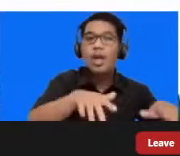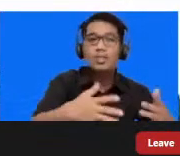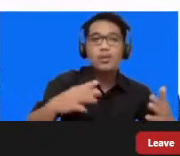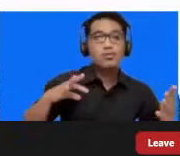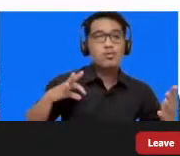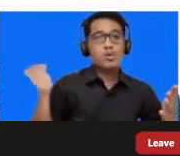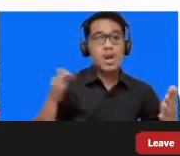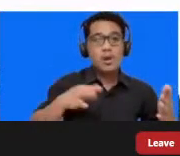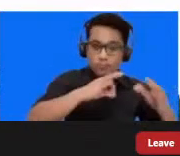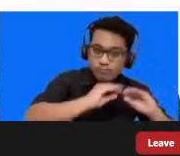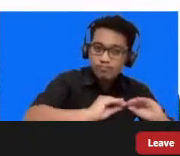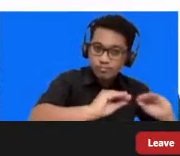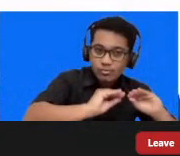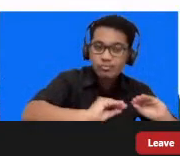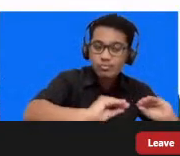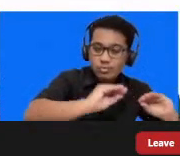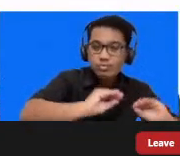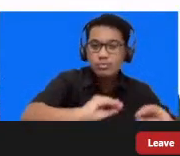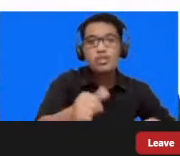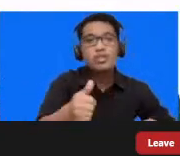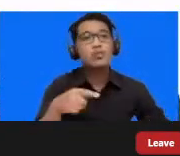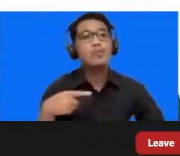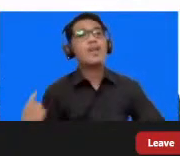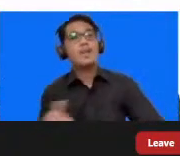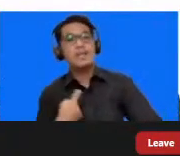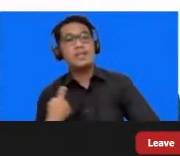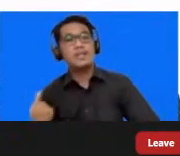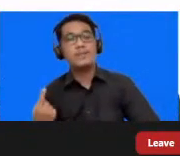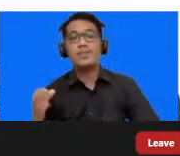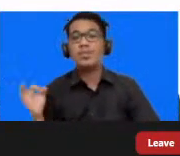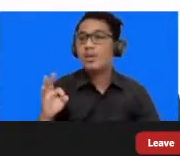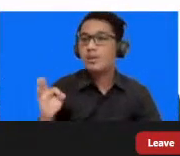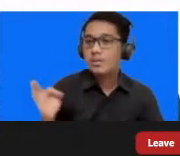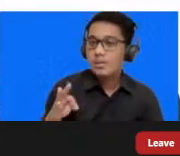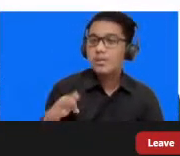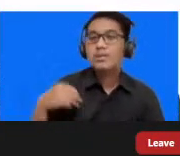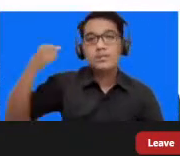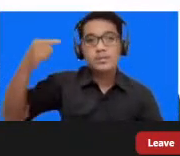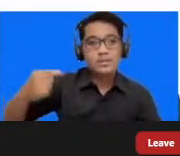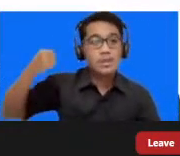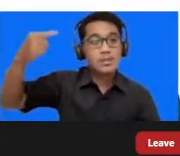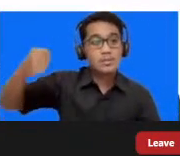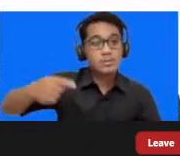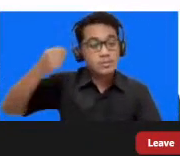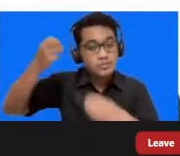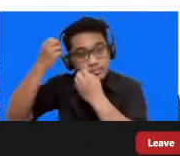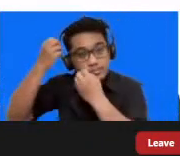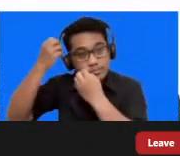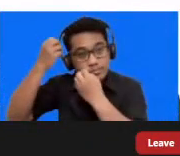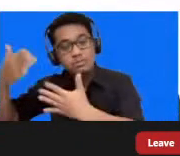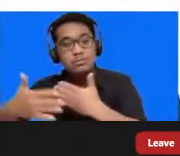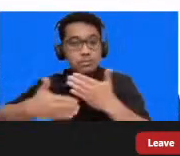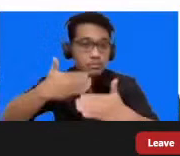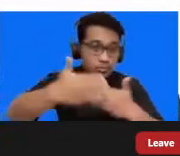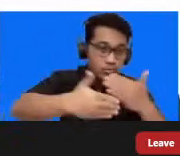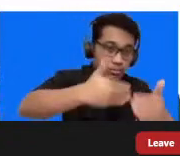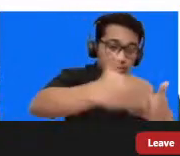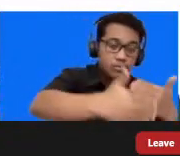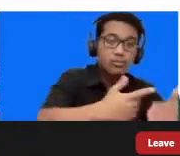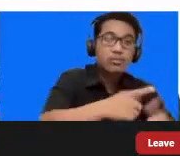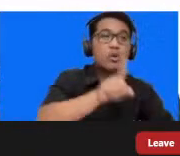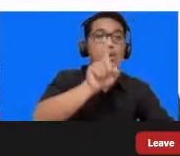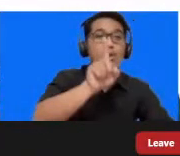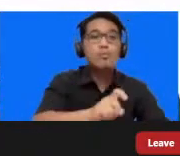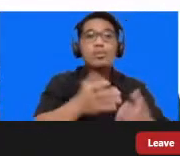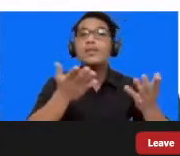agar kita selalu menginformasikan apa yang dibutuhkan oleh